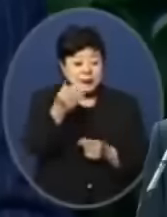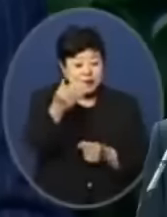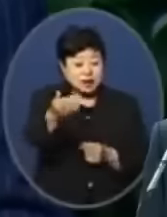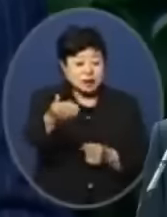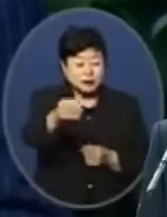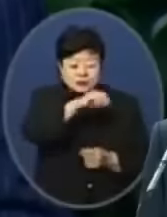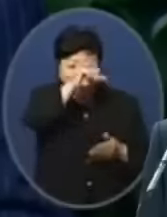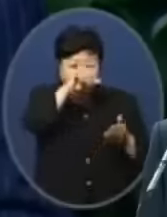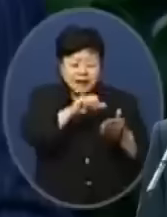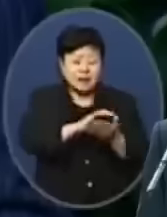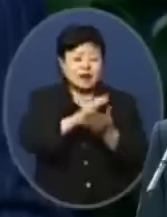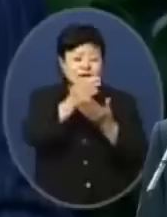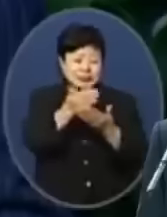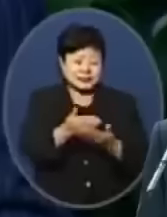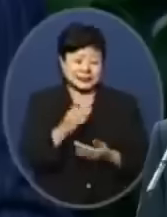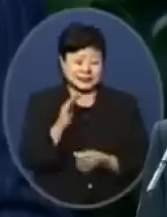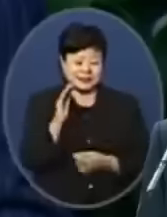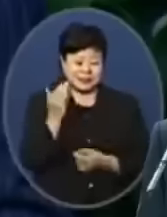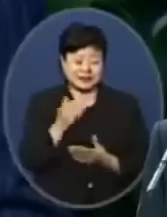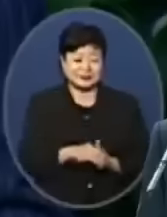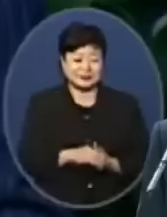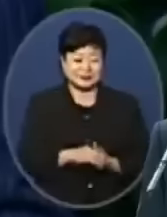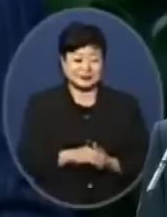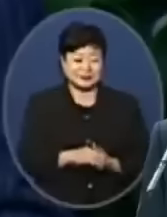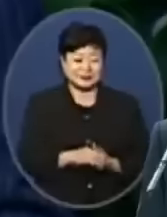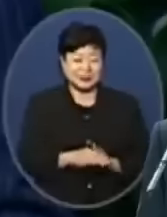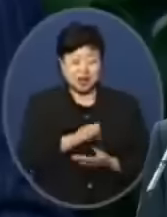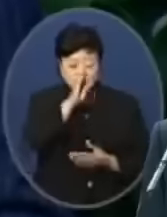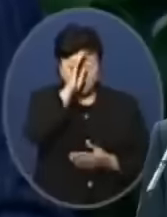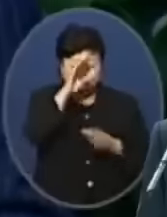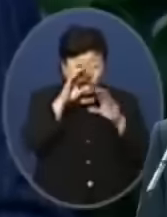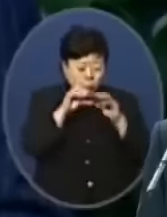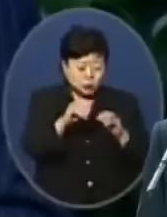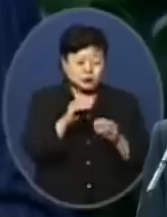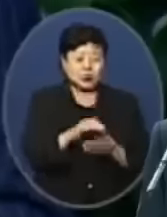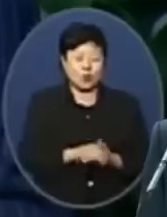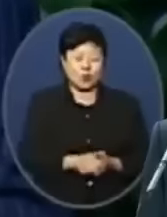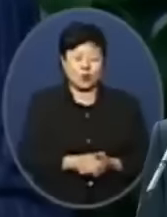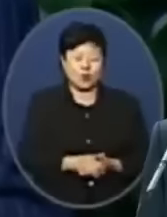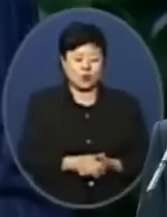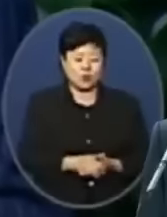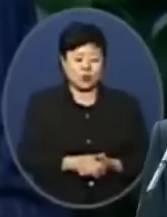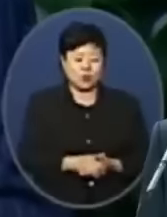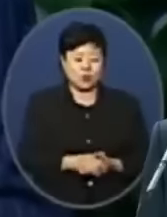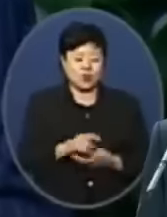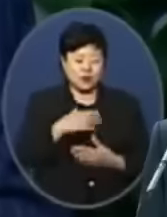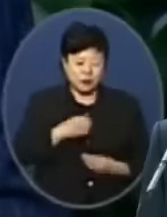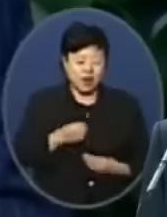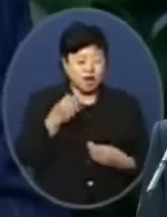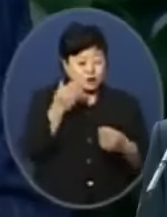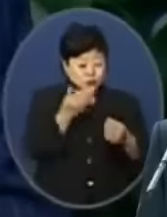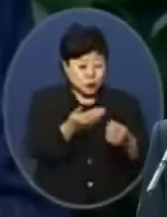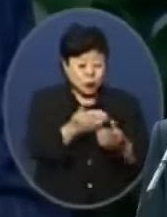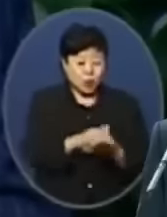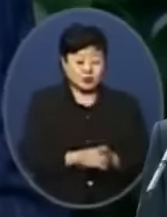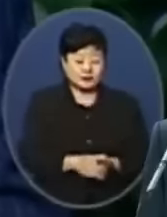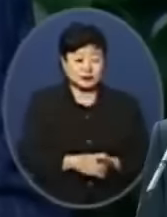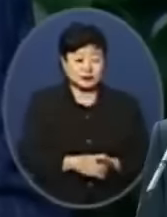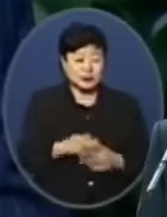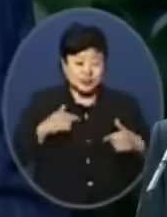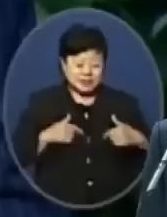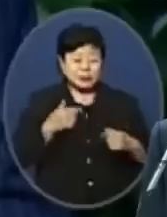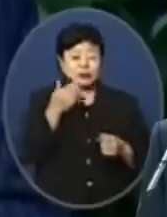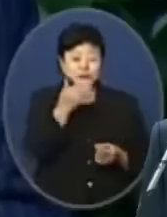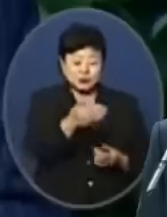여러분의 생애를 변화시켜 놓는 것입니다. 병도 고쳐주시고 평안도 갖다 주시고